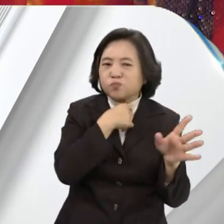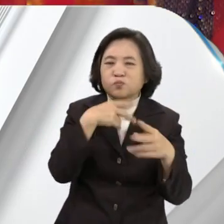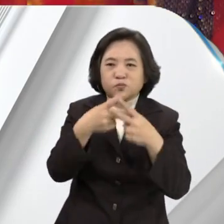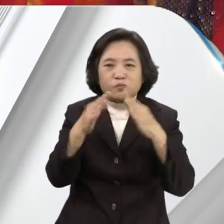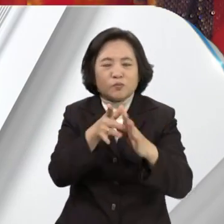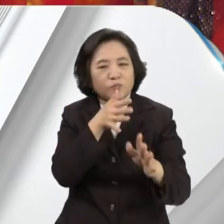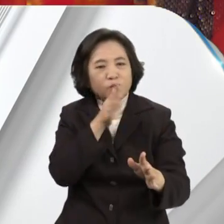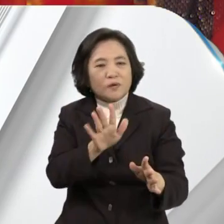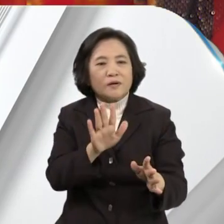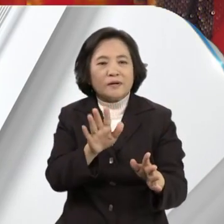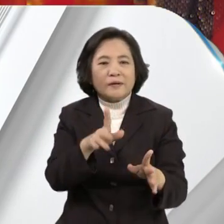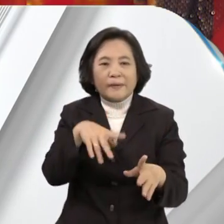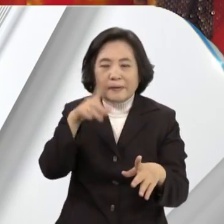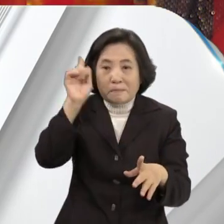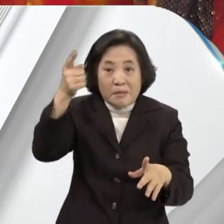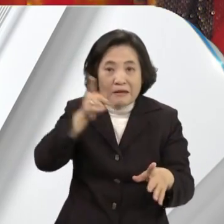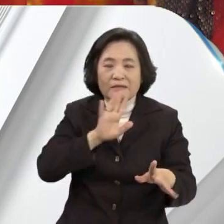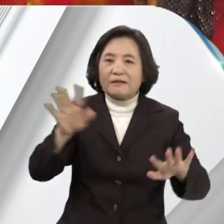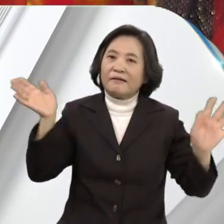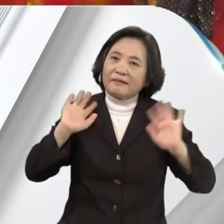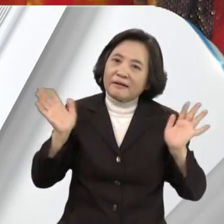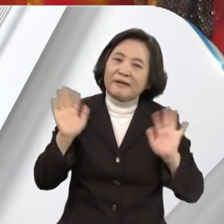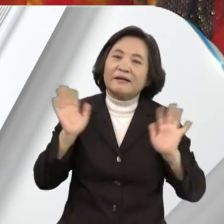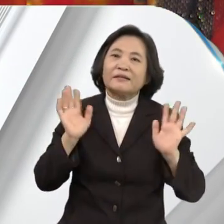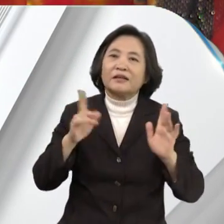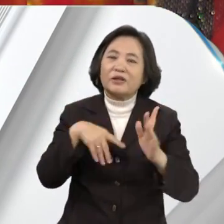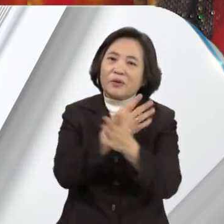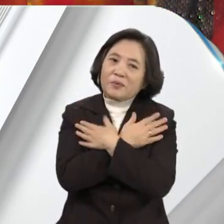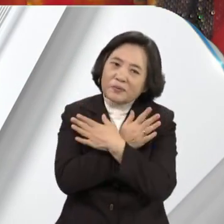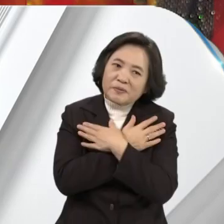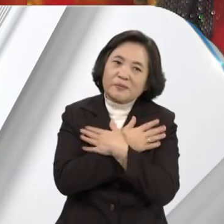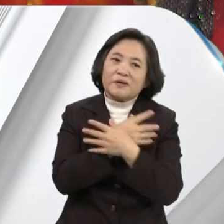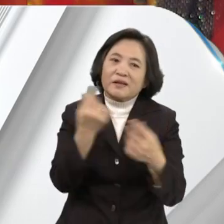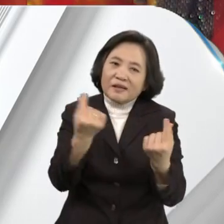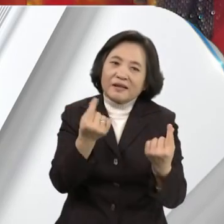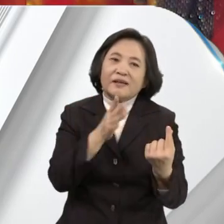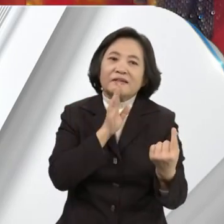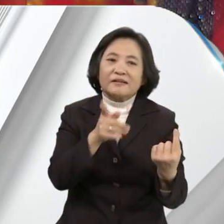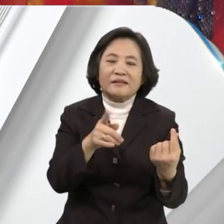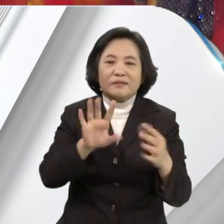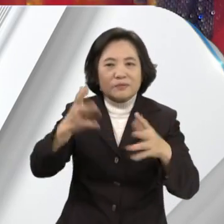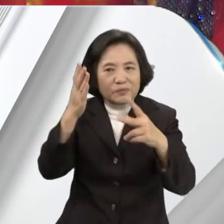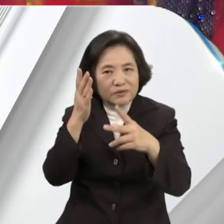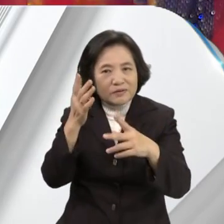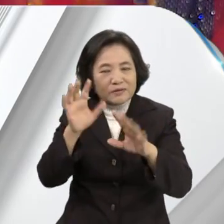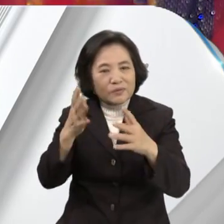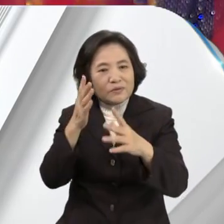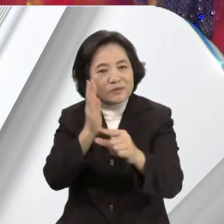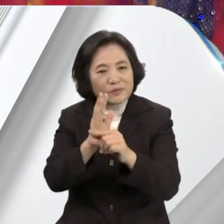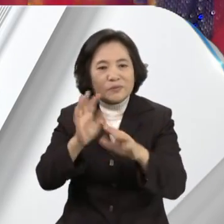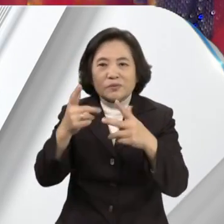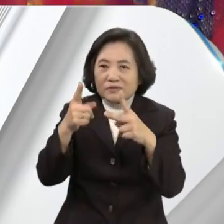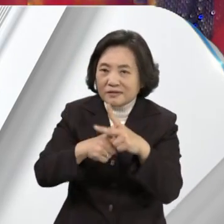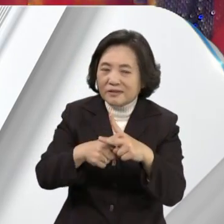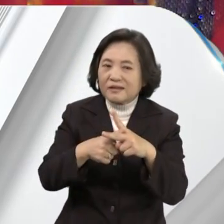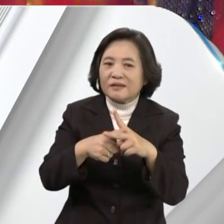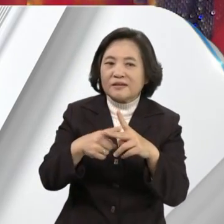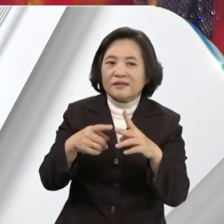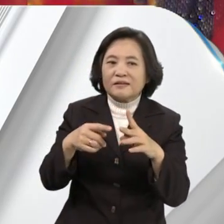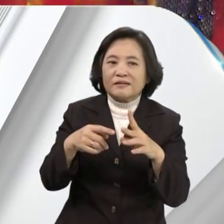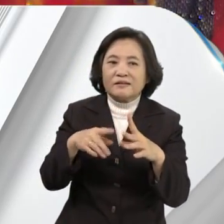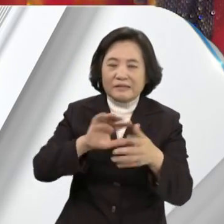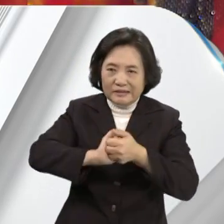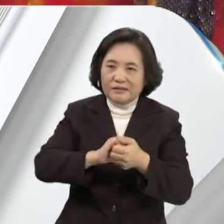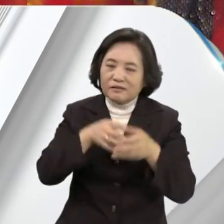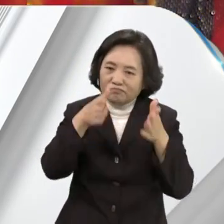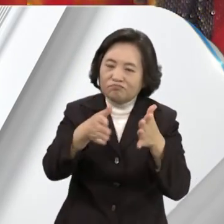语言，尤其嘅小学嘅吼。佮幼稚园，也系讲国校，也系国中，